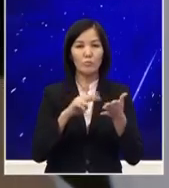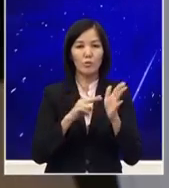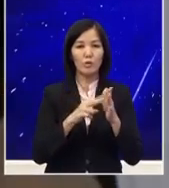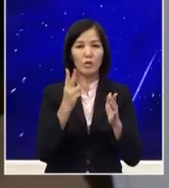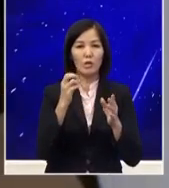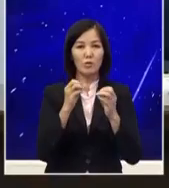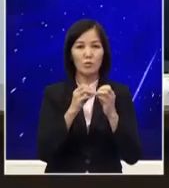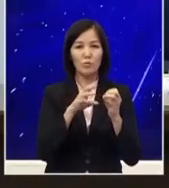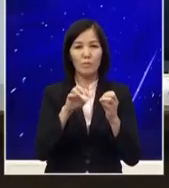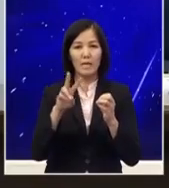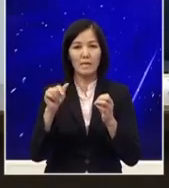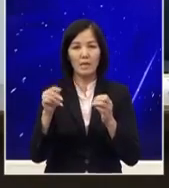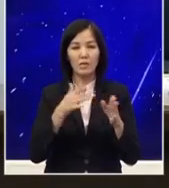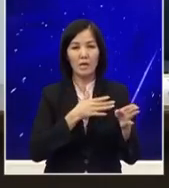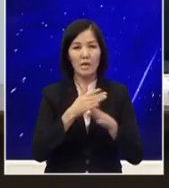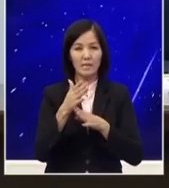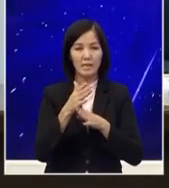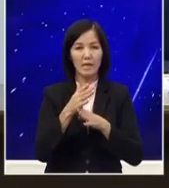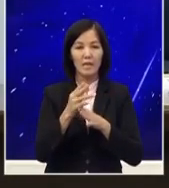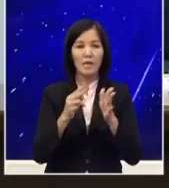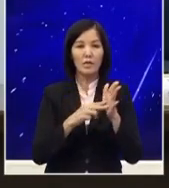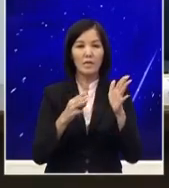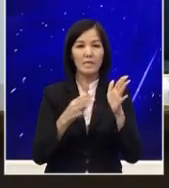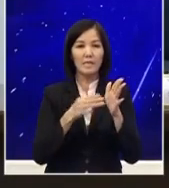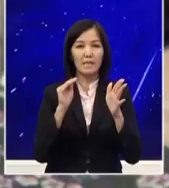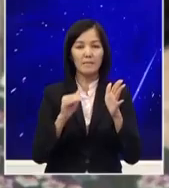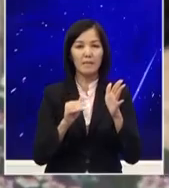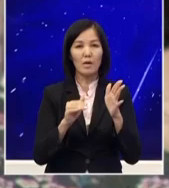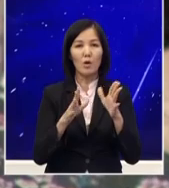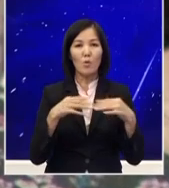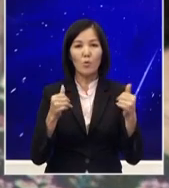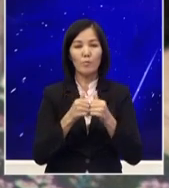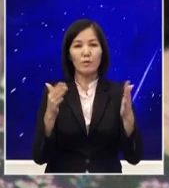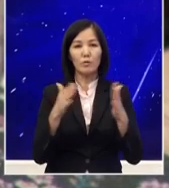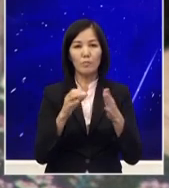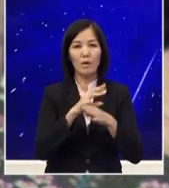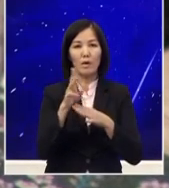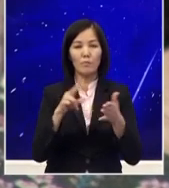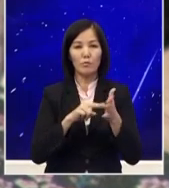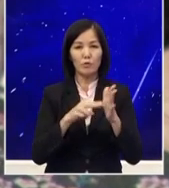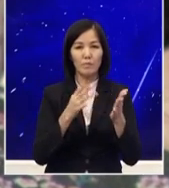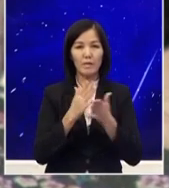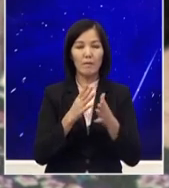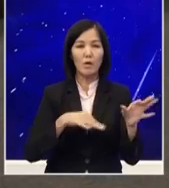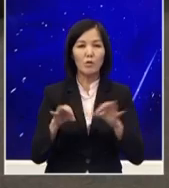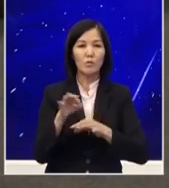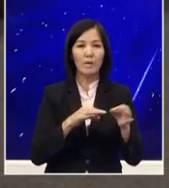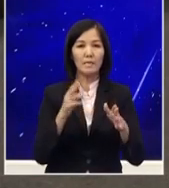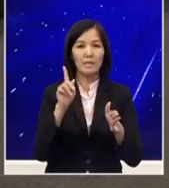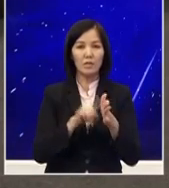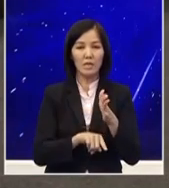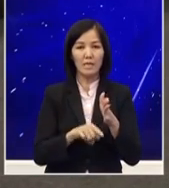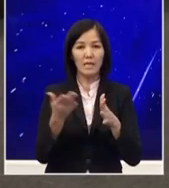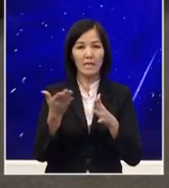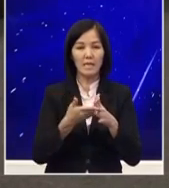бюджеттен 210 миллиард теңге қарастырылған. Аясында 7-8 мыңдай отбасын тұрғын үймен қамту жоспарда. Яғни жоба